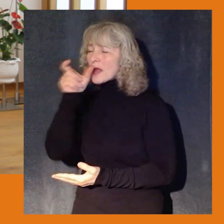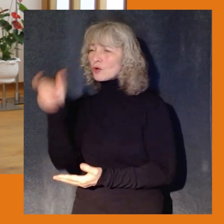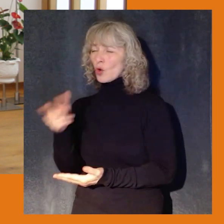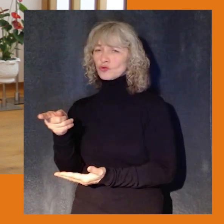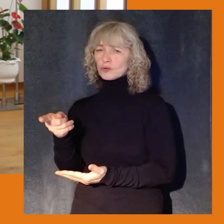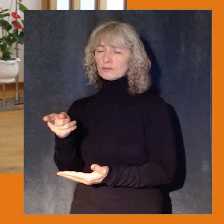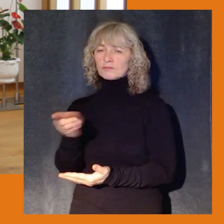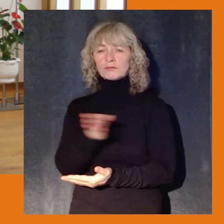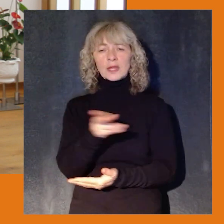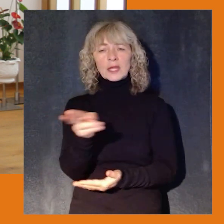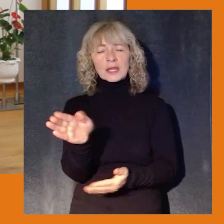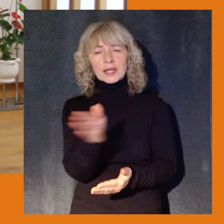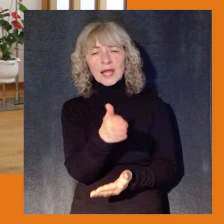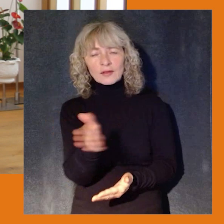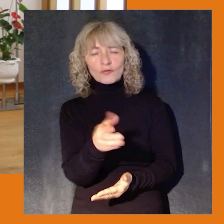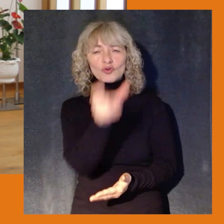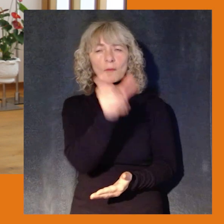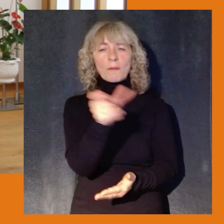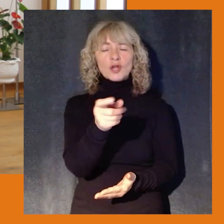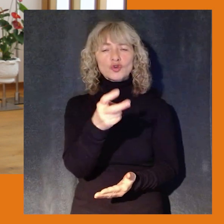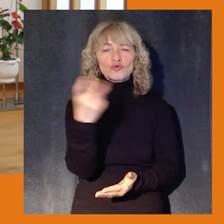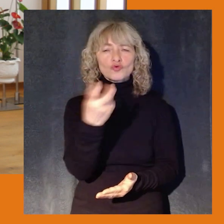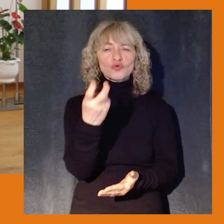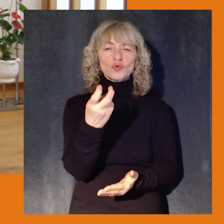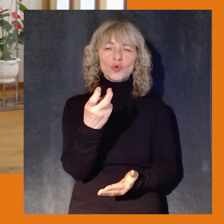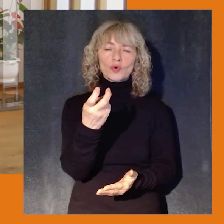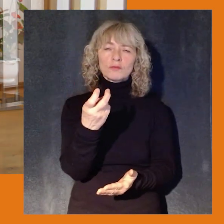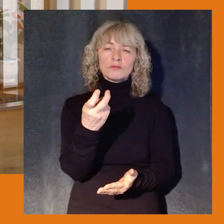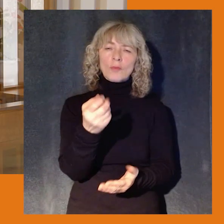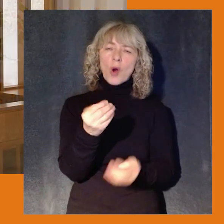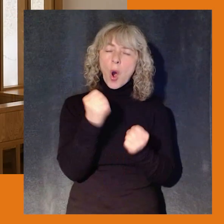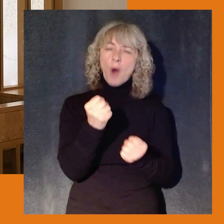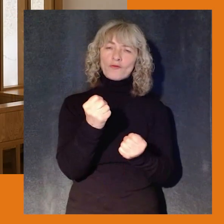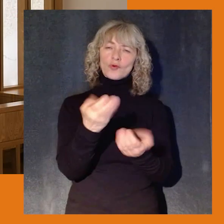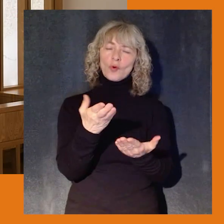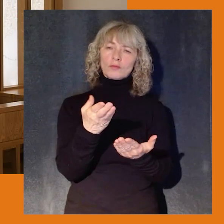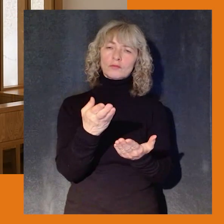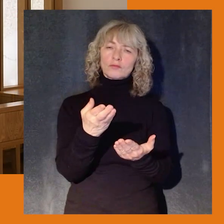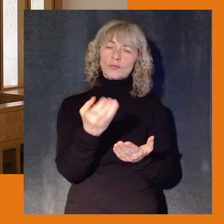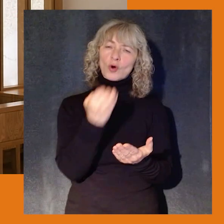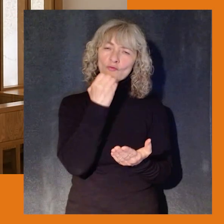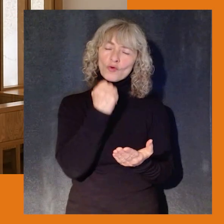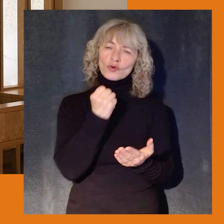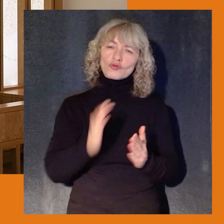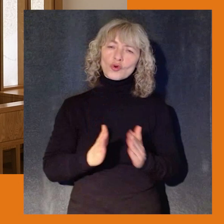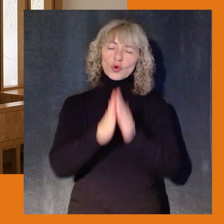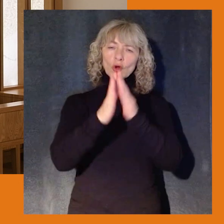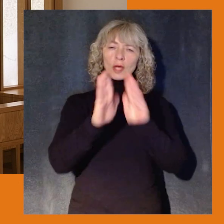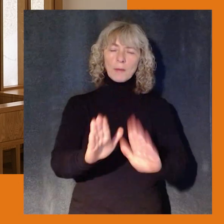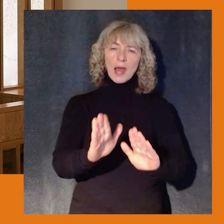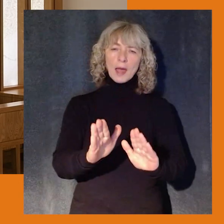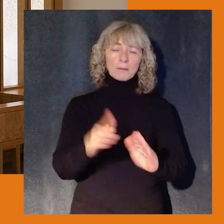Dazwischen suchen Menschen nach Zeichen der Hoffnung, die ihnen trotz allem Mut machen, in dieser Kirche zu bleiben,